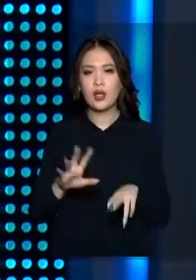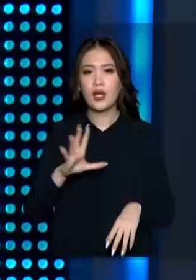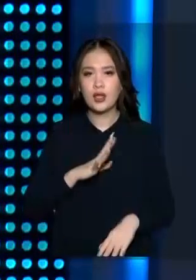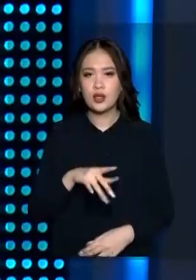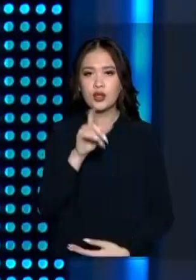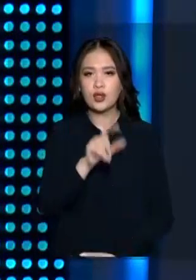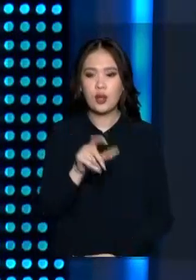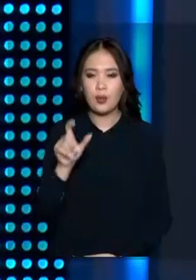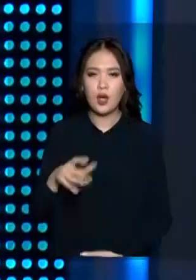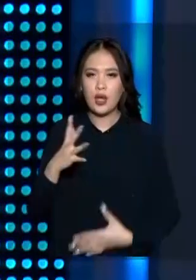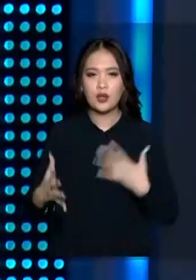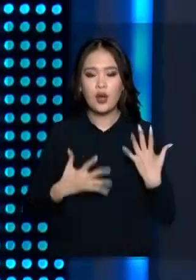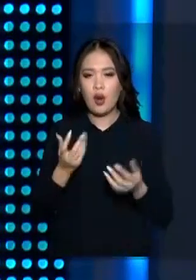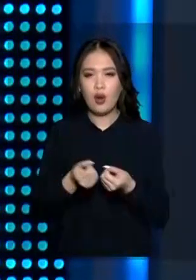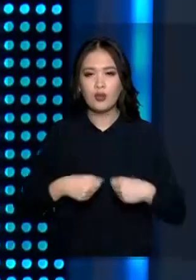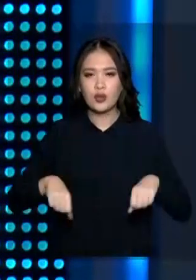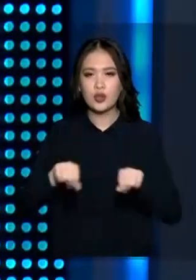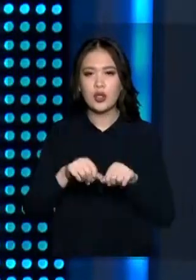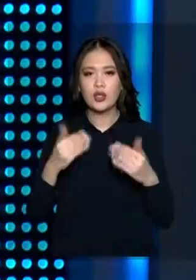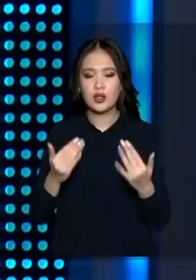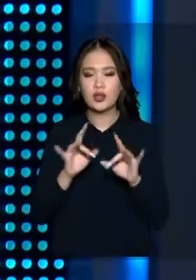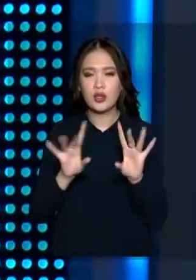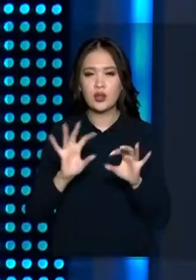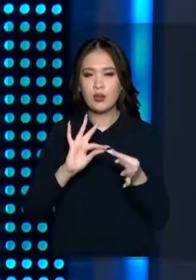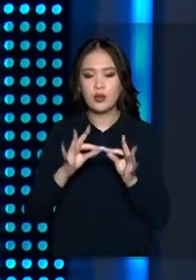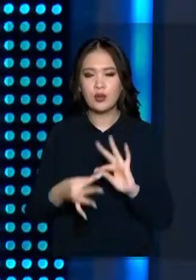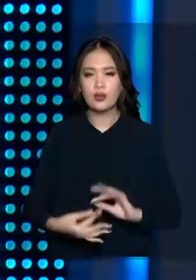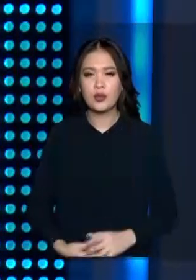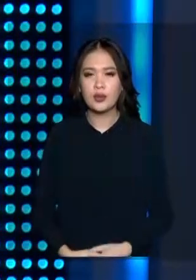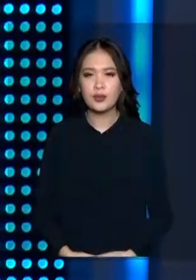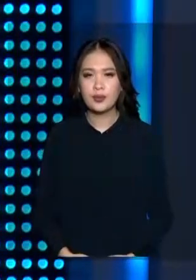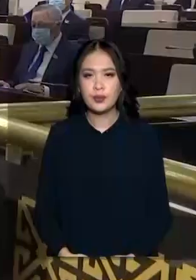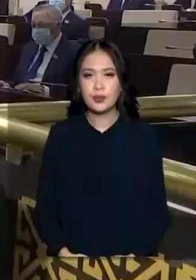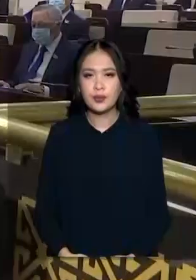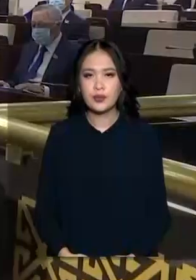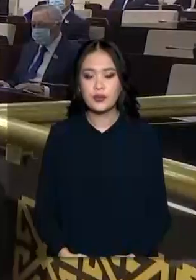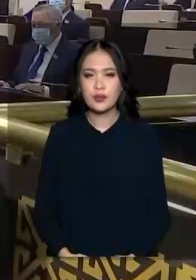и граждански активного общества. Ирина Панфилова подробнее.